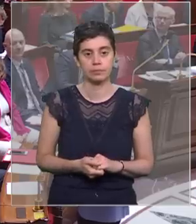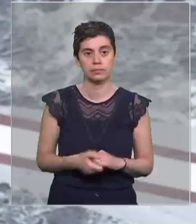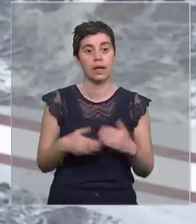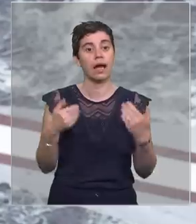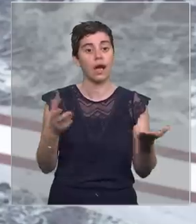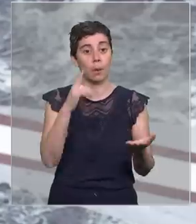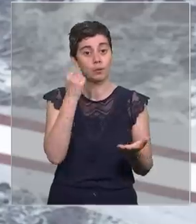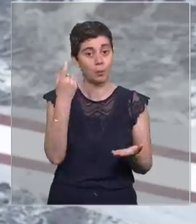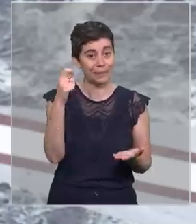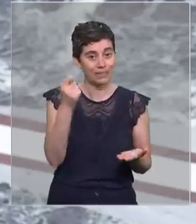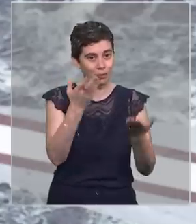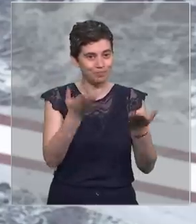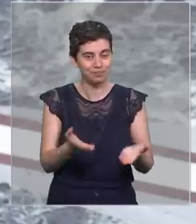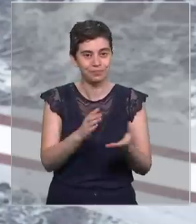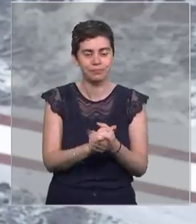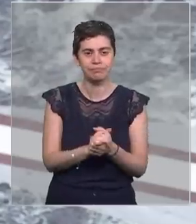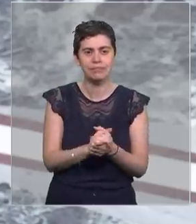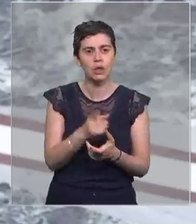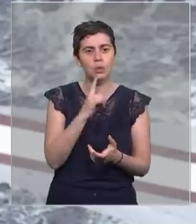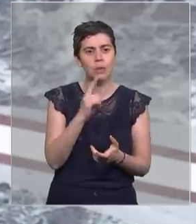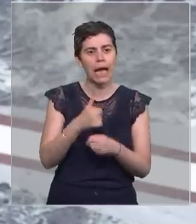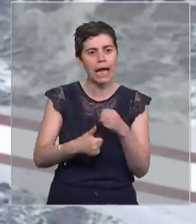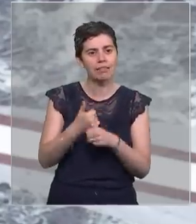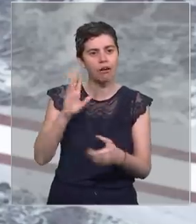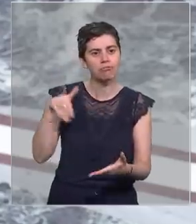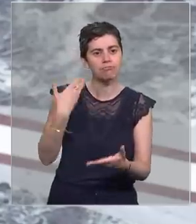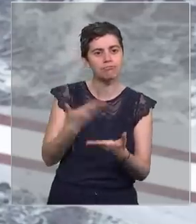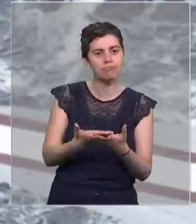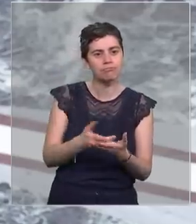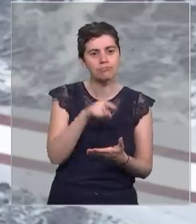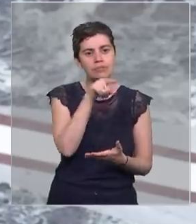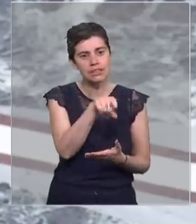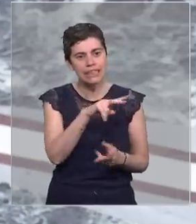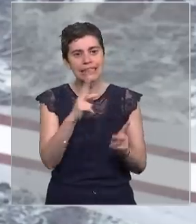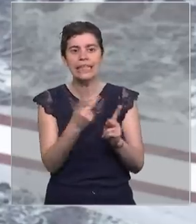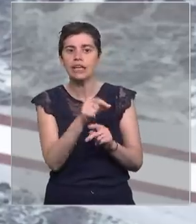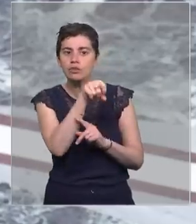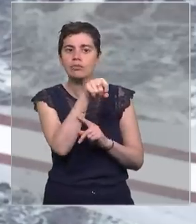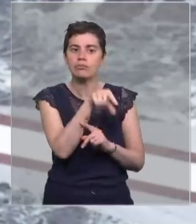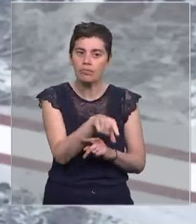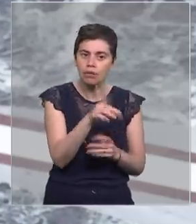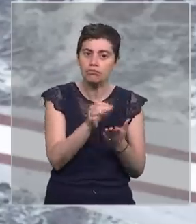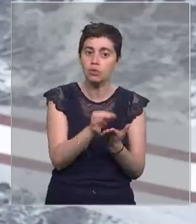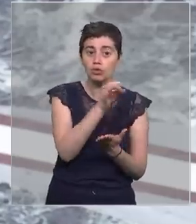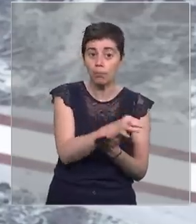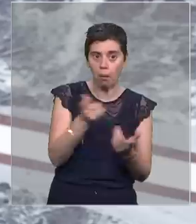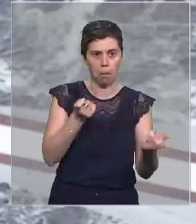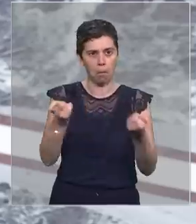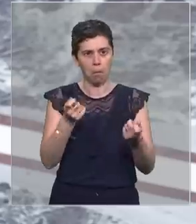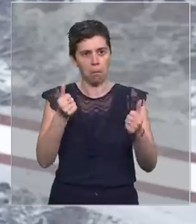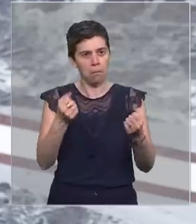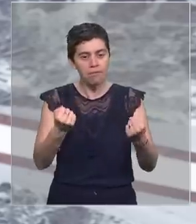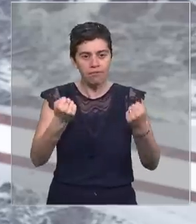Alors, Monsieur le Président Brotherson, vous avez depuis un an fait vivre la délégation aux Outre-mer avec une grande maîtrise, en sachant